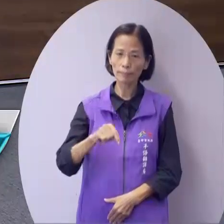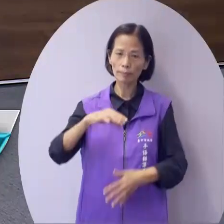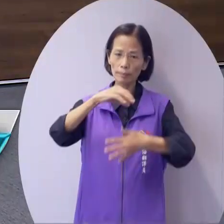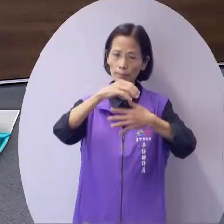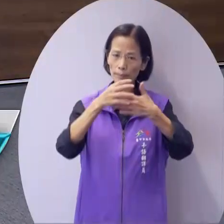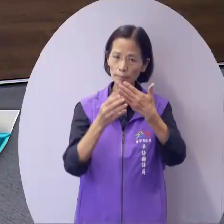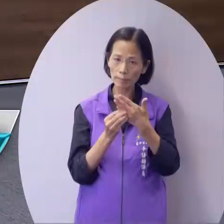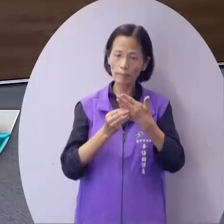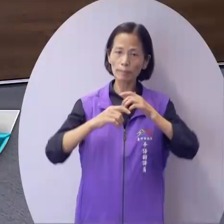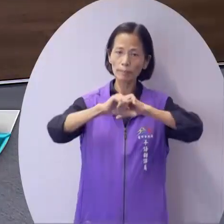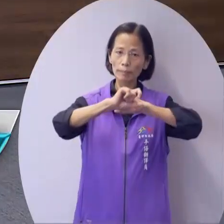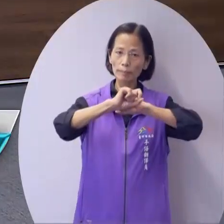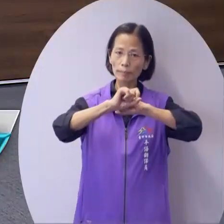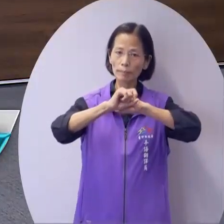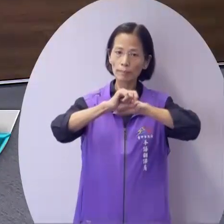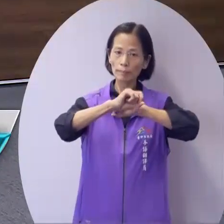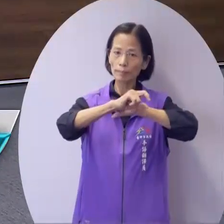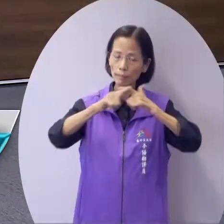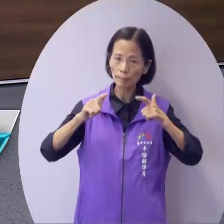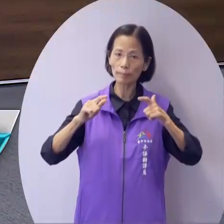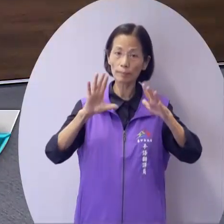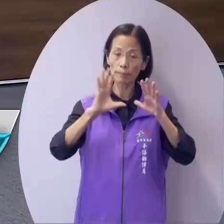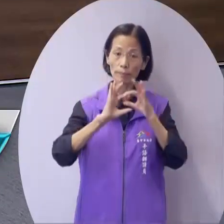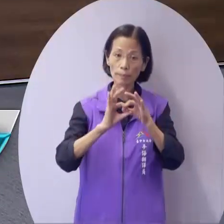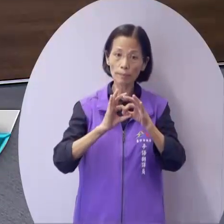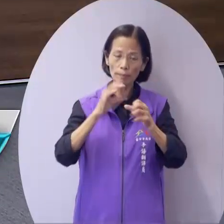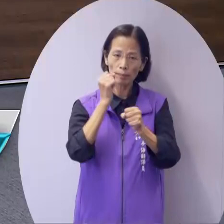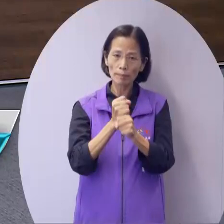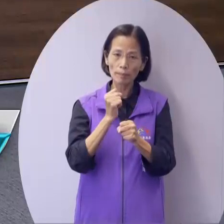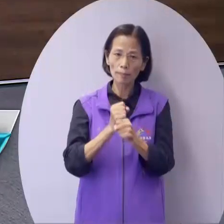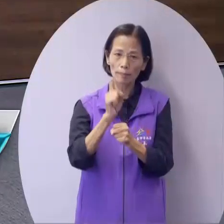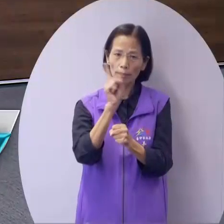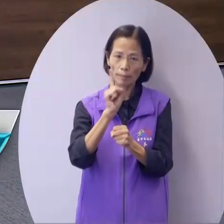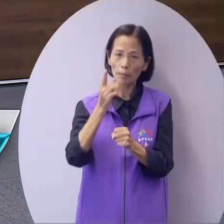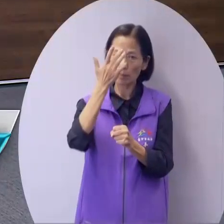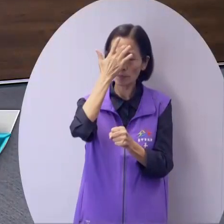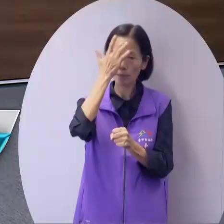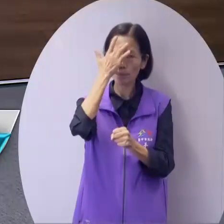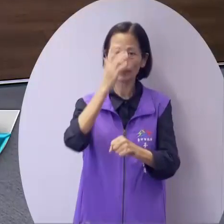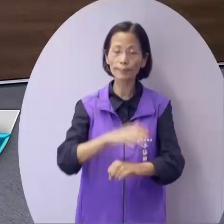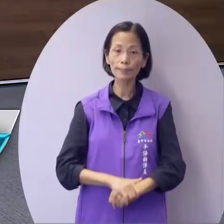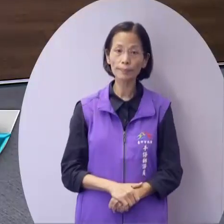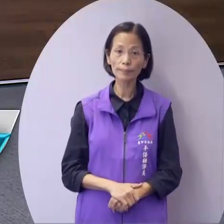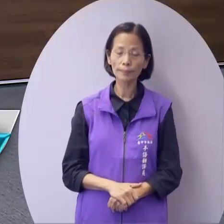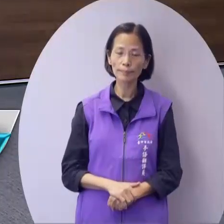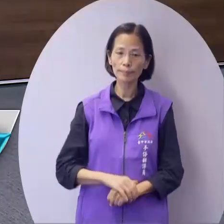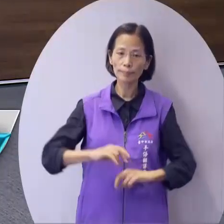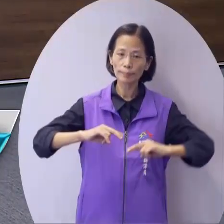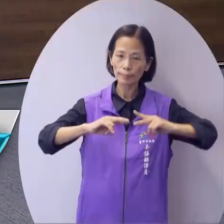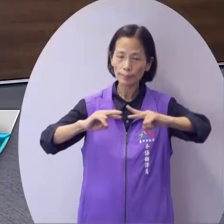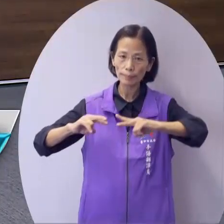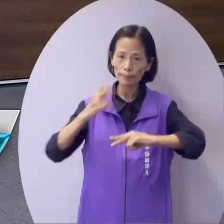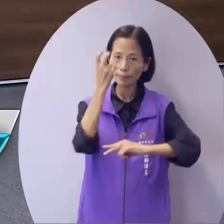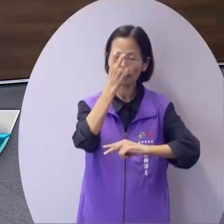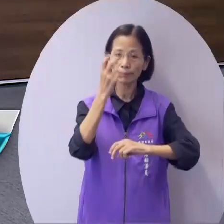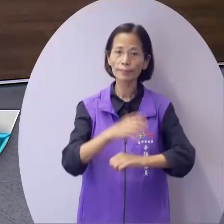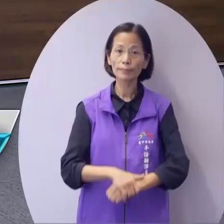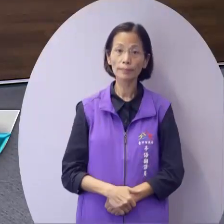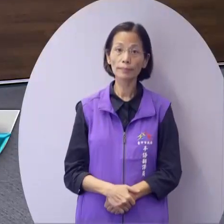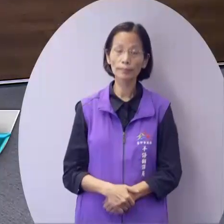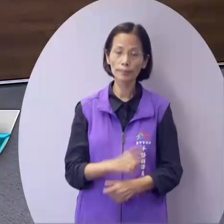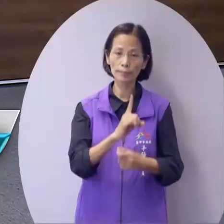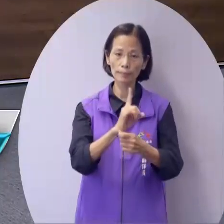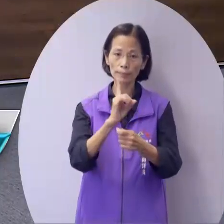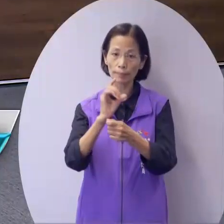执行规定不明及相关在执行上的一些困难的地方，我们做滚动式的检讨。那